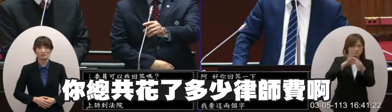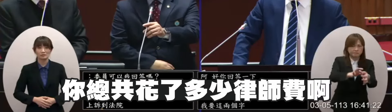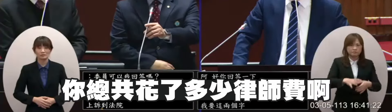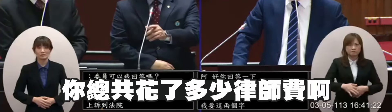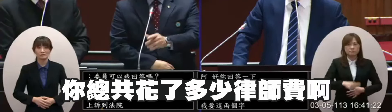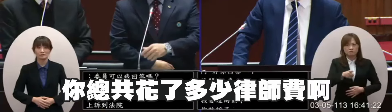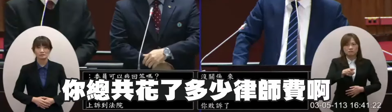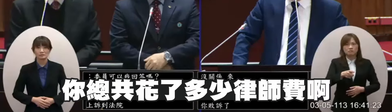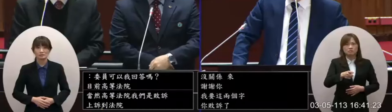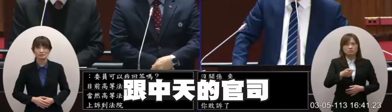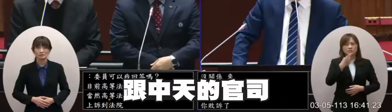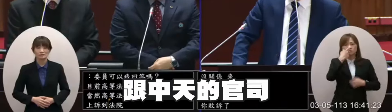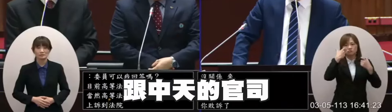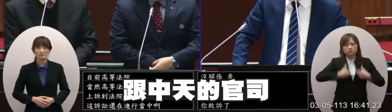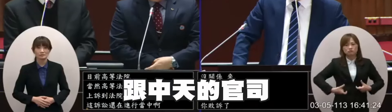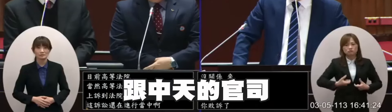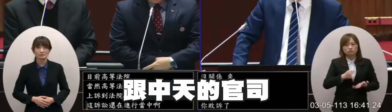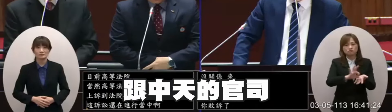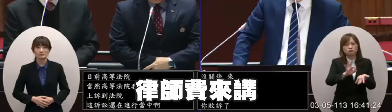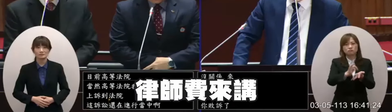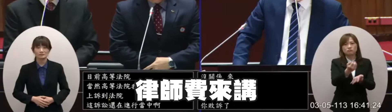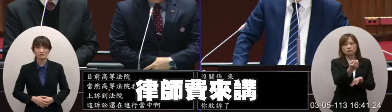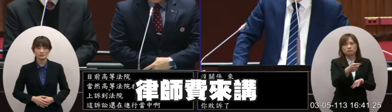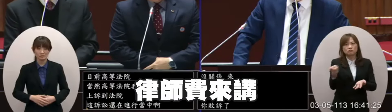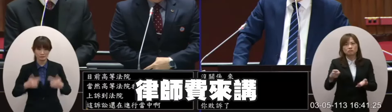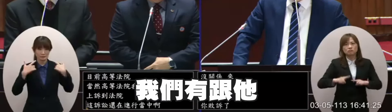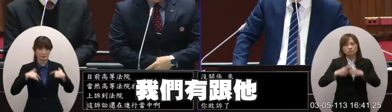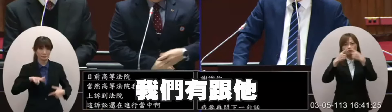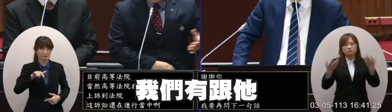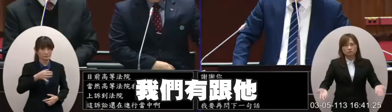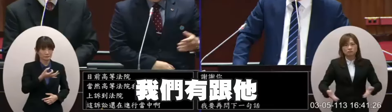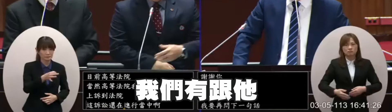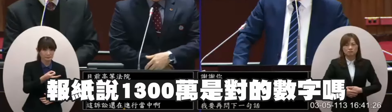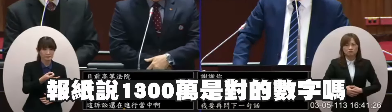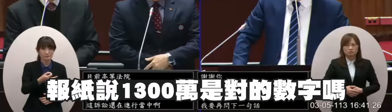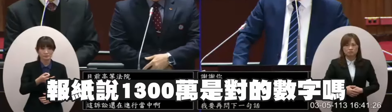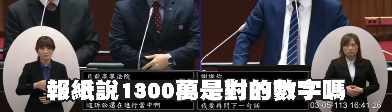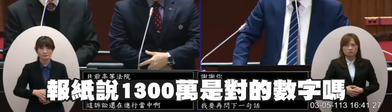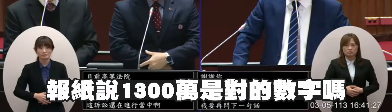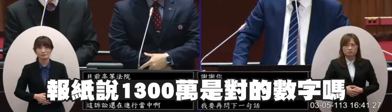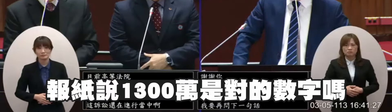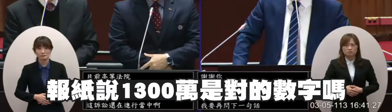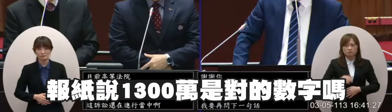总花了多少律师费啊？跟中天的官司？ 律师费来讲，我们有跟 报纸说